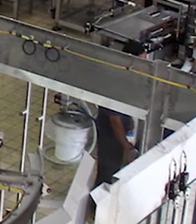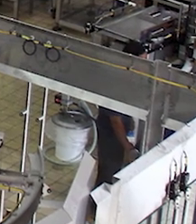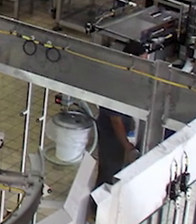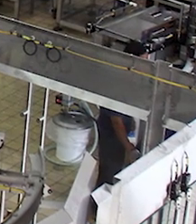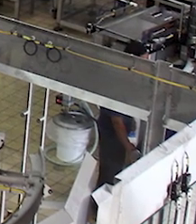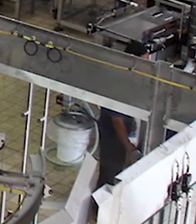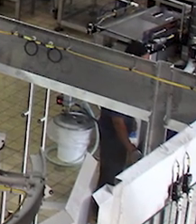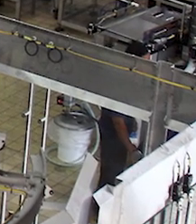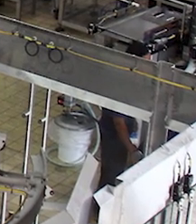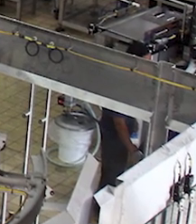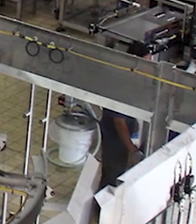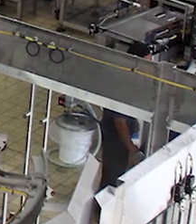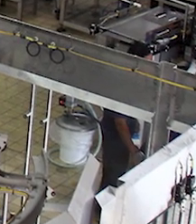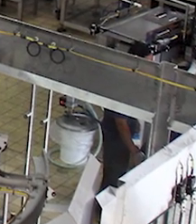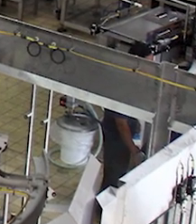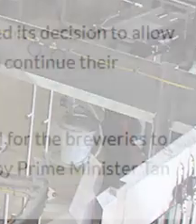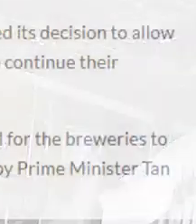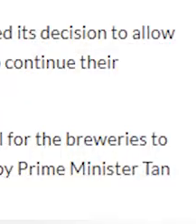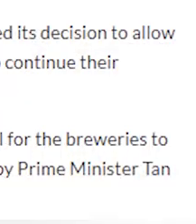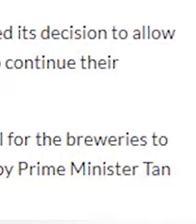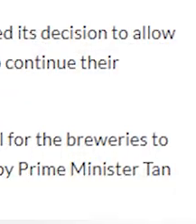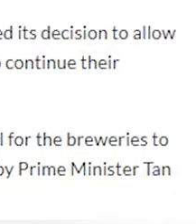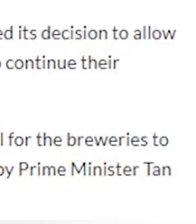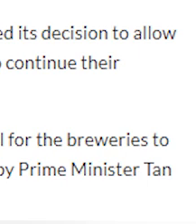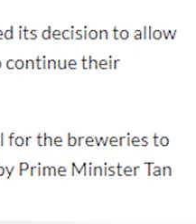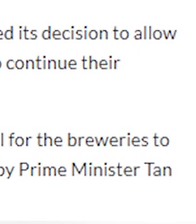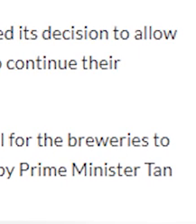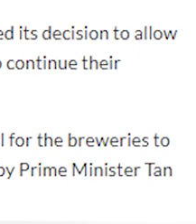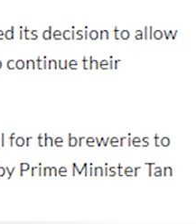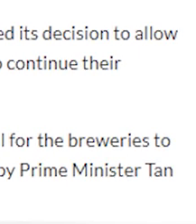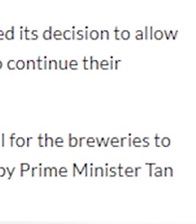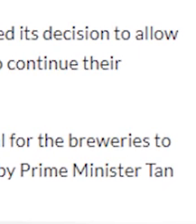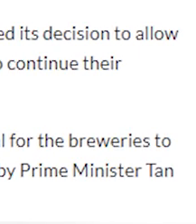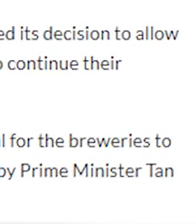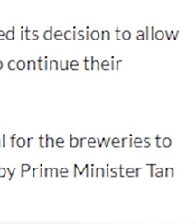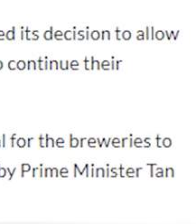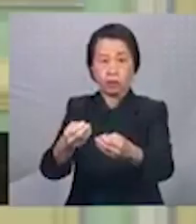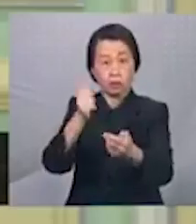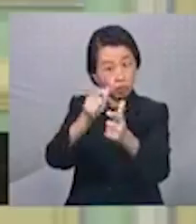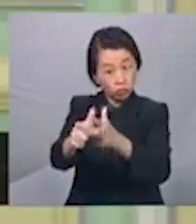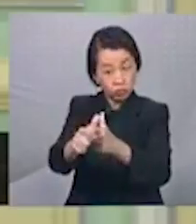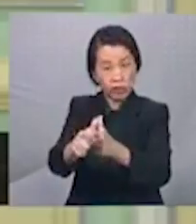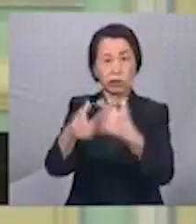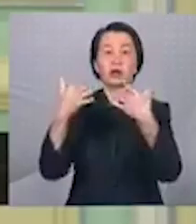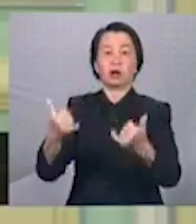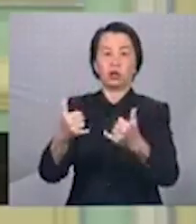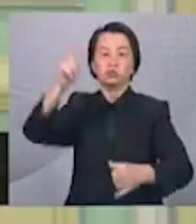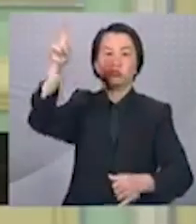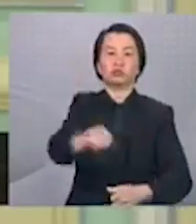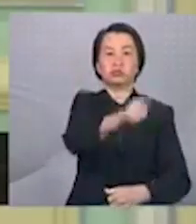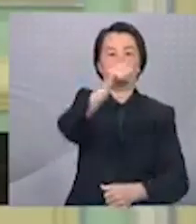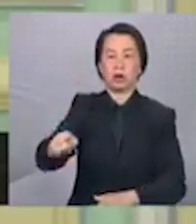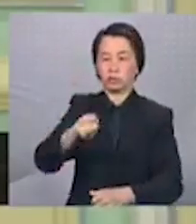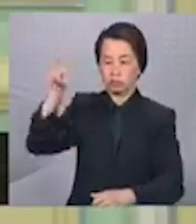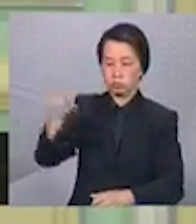kelulusan yang diberikan itu Hai terbatal ataupun dibatalkan bakmi.di